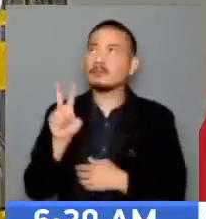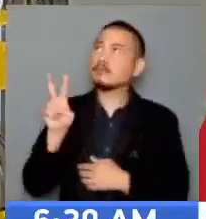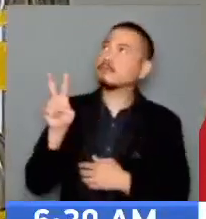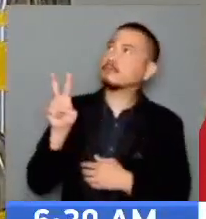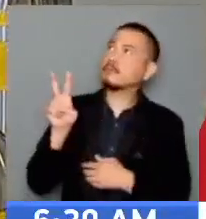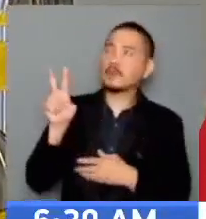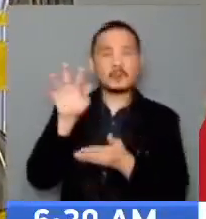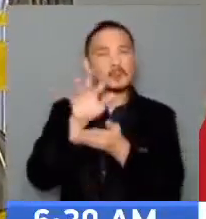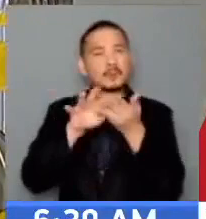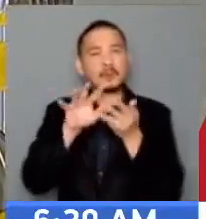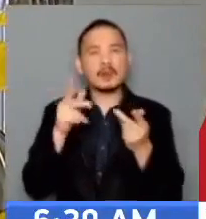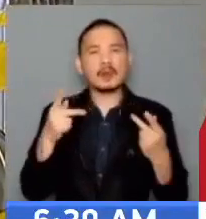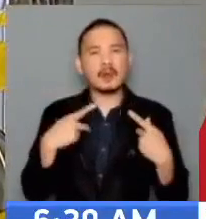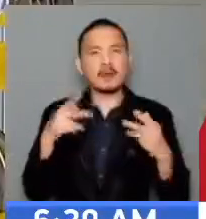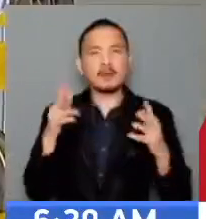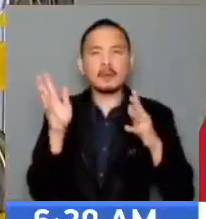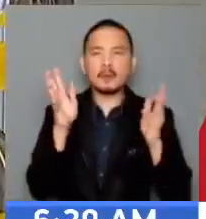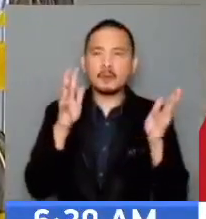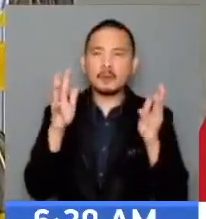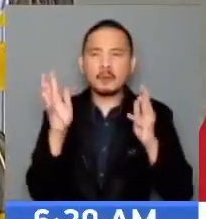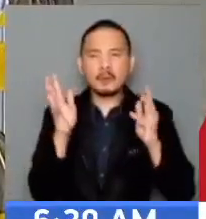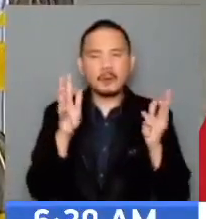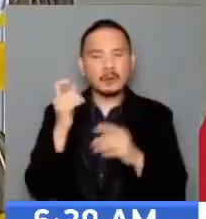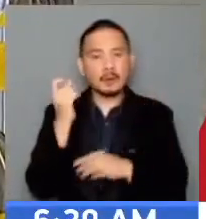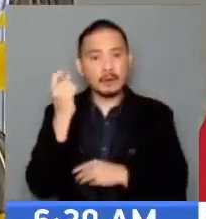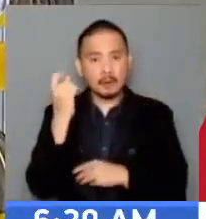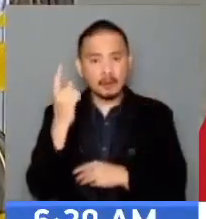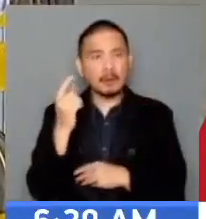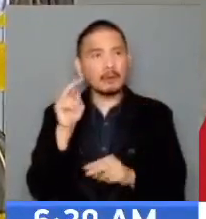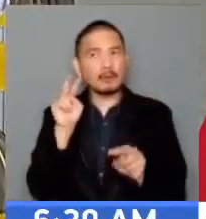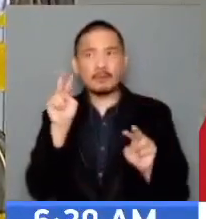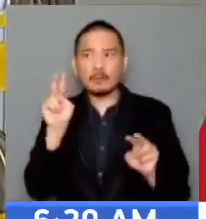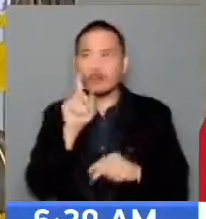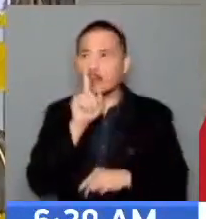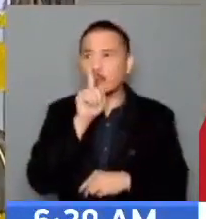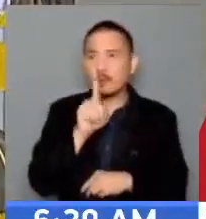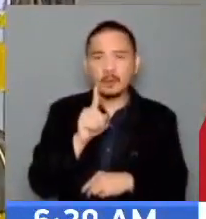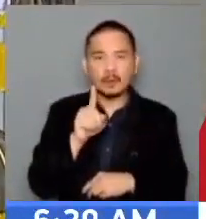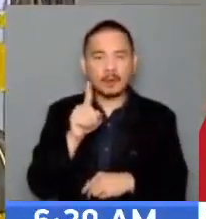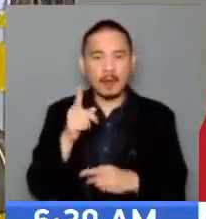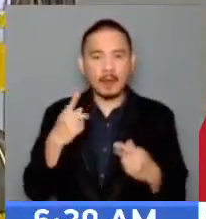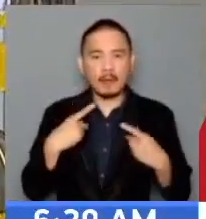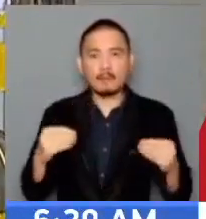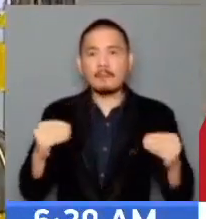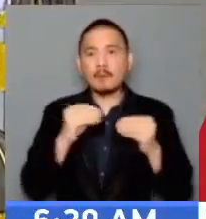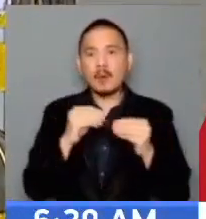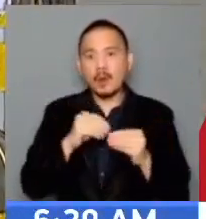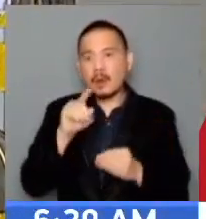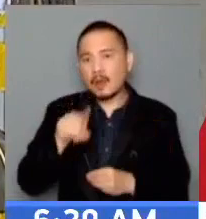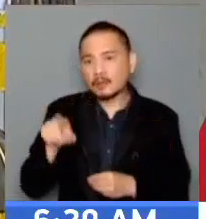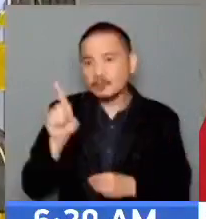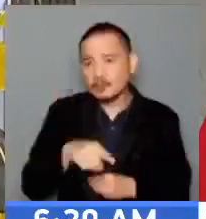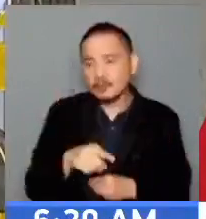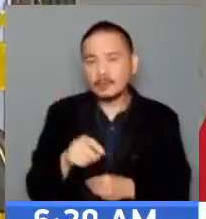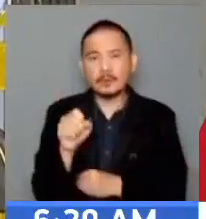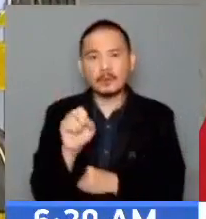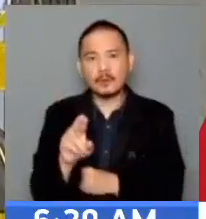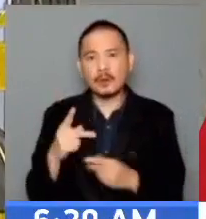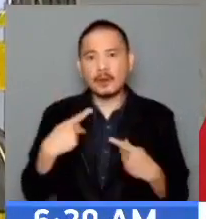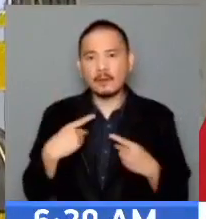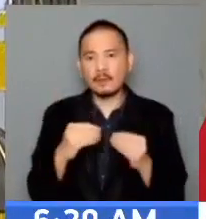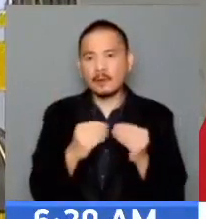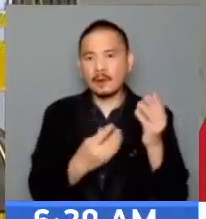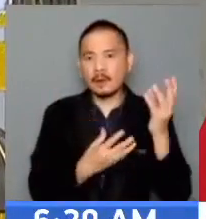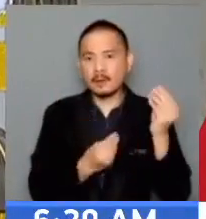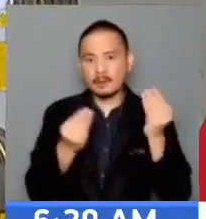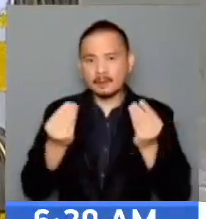hangin. Pero patuloy po tayong mag-aantabay kung meron pang makakansilang flight o kung meron pang report na darating sa atin. Yan ang unang